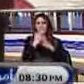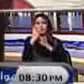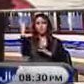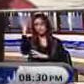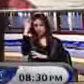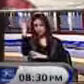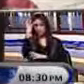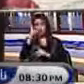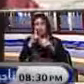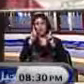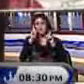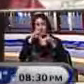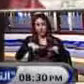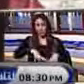جدا.